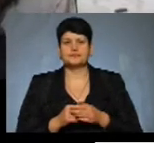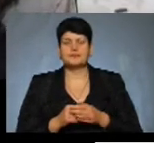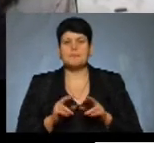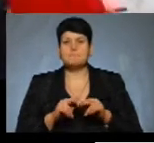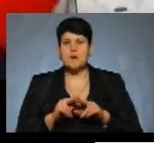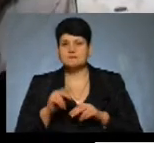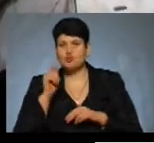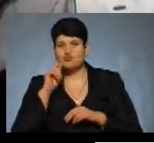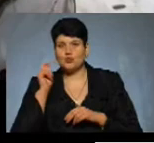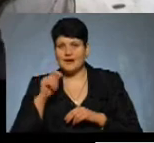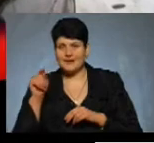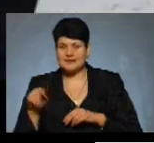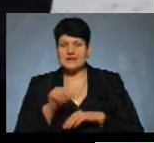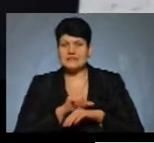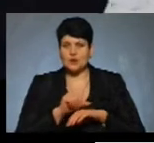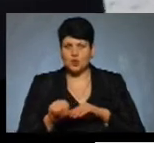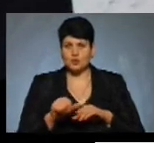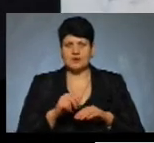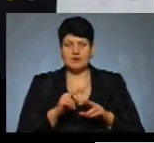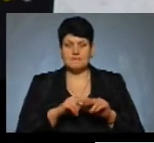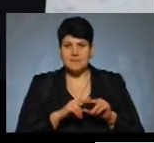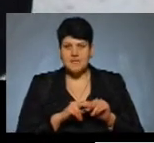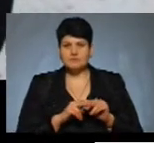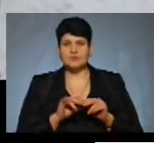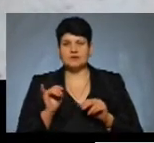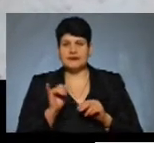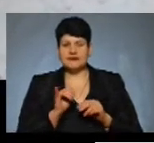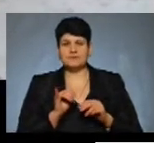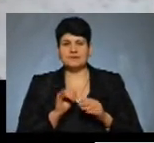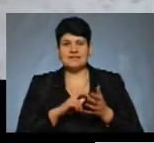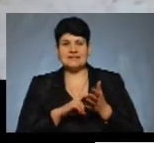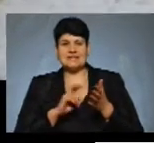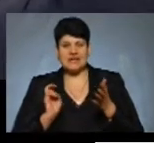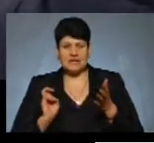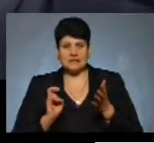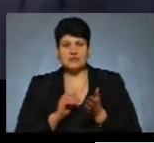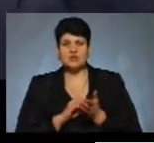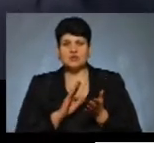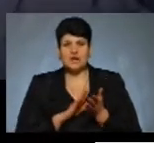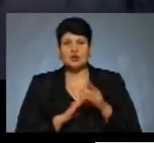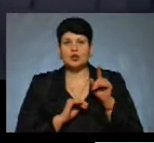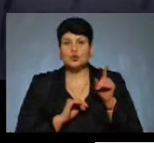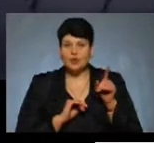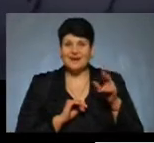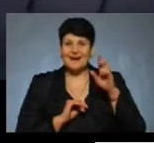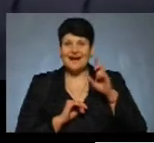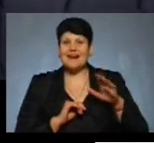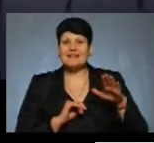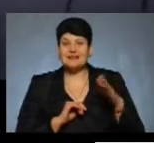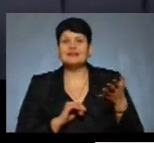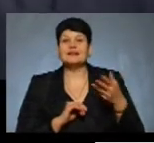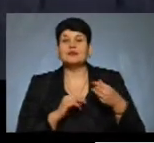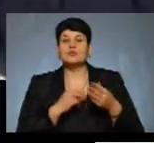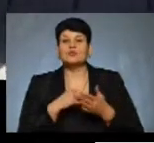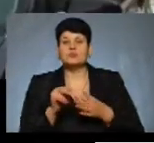паспорт український, закордонний паспорт. І відповідно зняти з учета із тої країни, в якої ти брав авто,